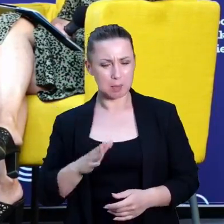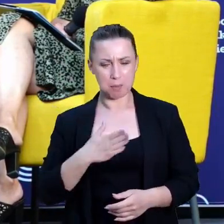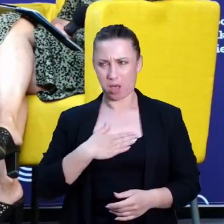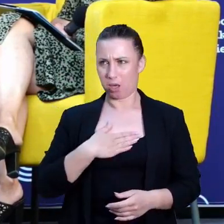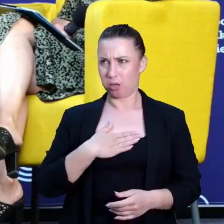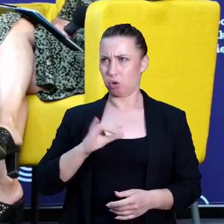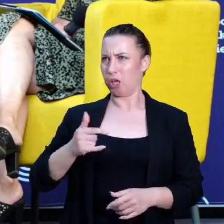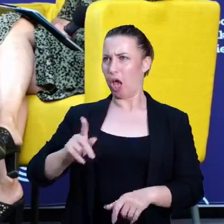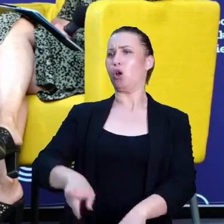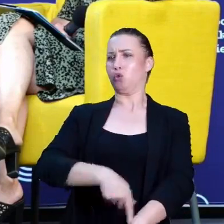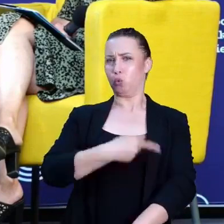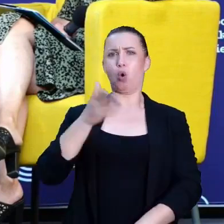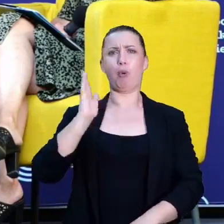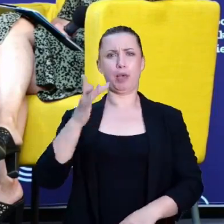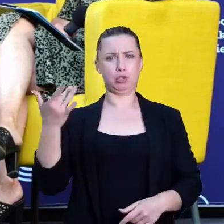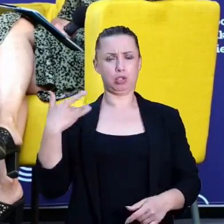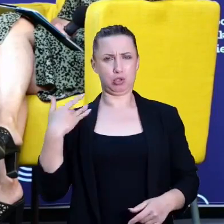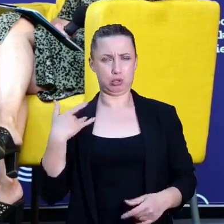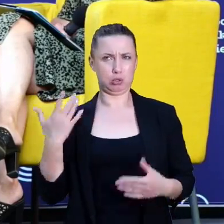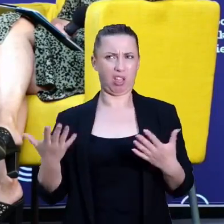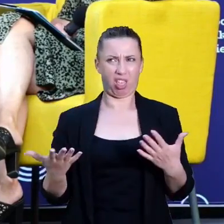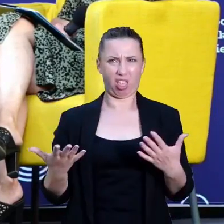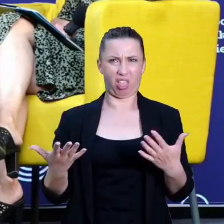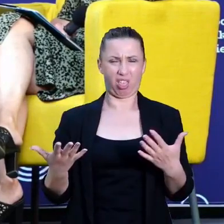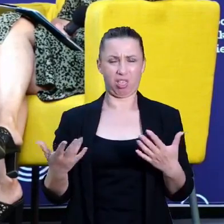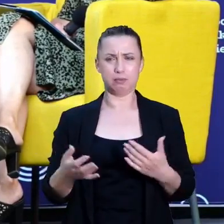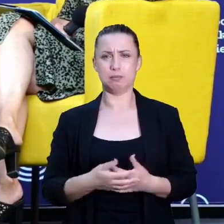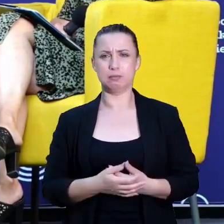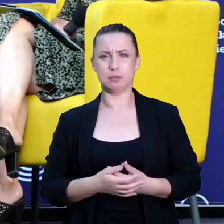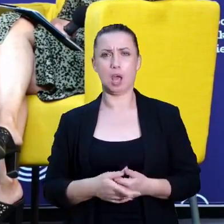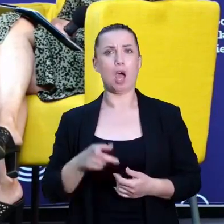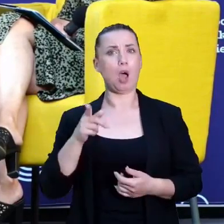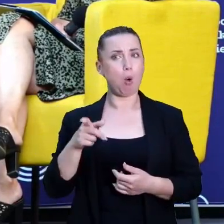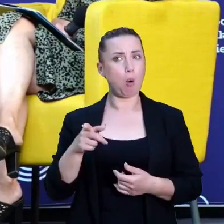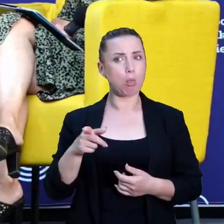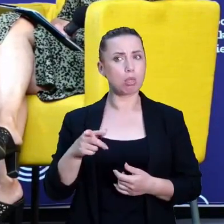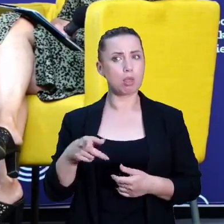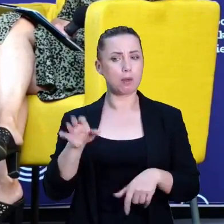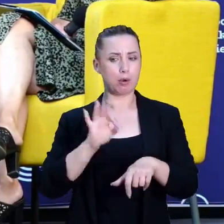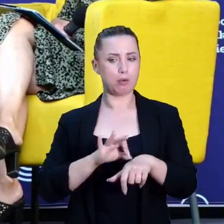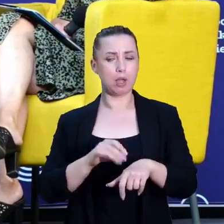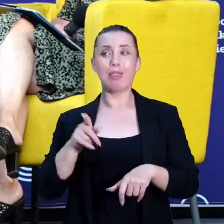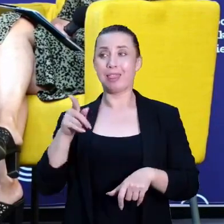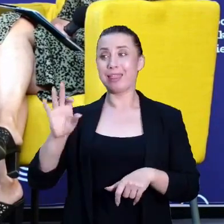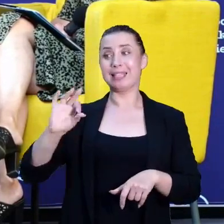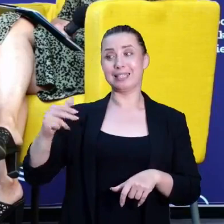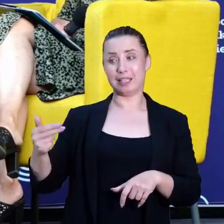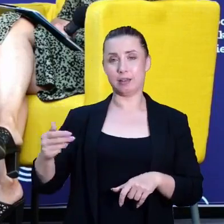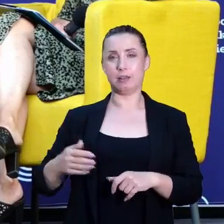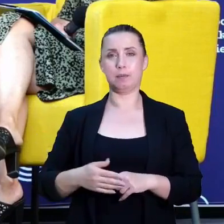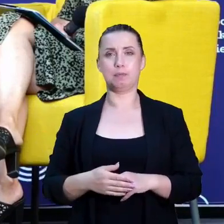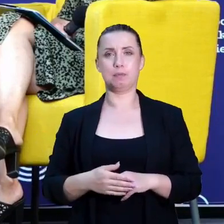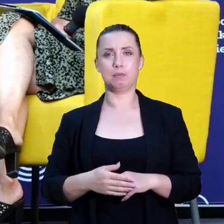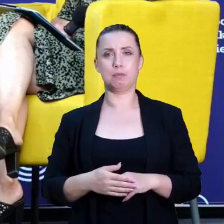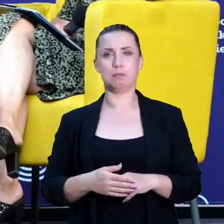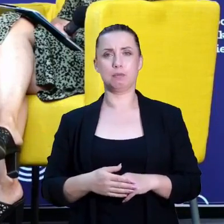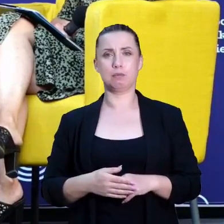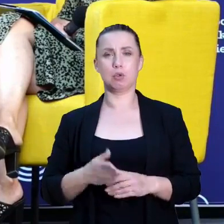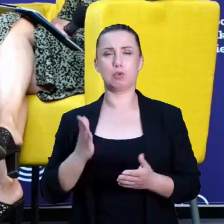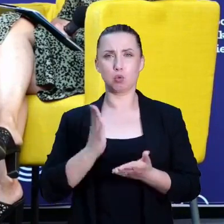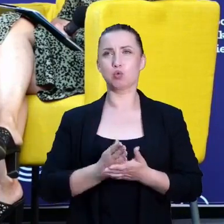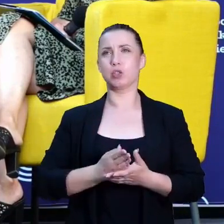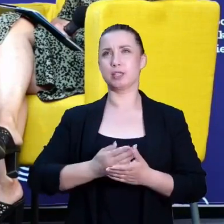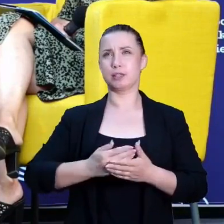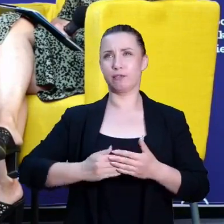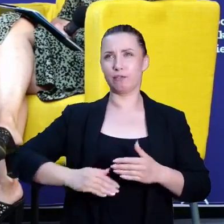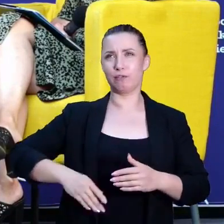jeszcze pożyje? Tak naprawdę jako młoda dziewczyna sobie myślałam. A tymczasem ten jego syn już w tej chwili jest po prostu